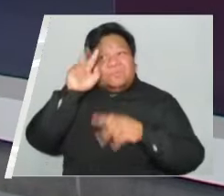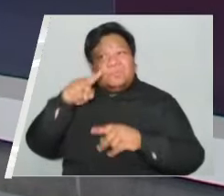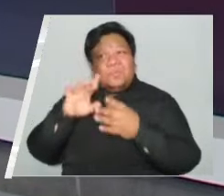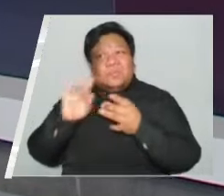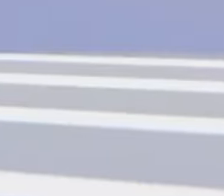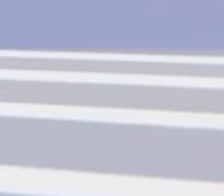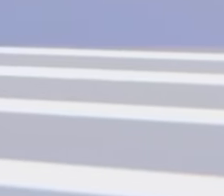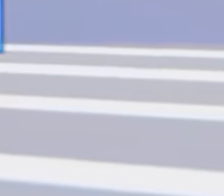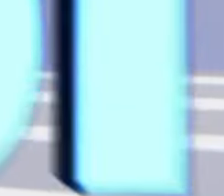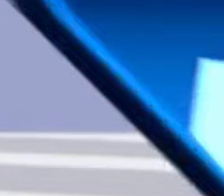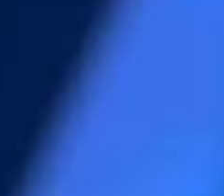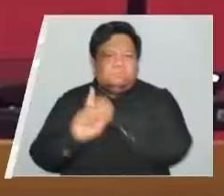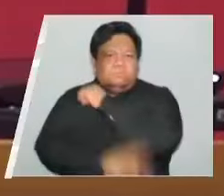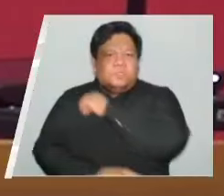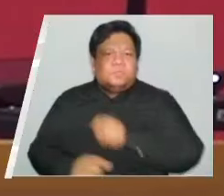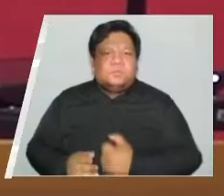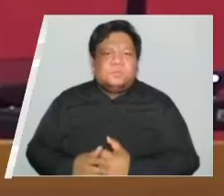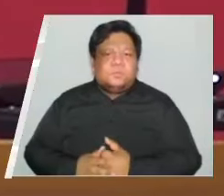si Maki Pulido.